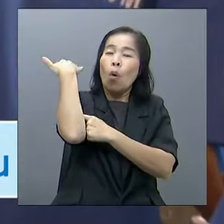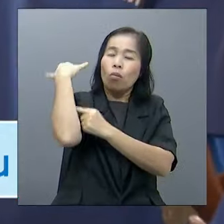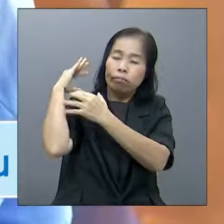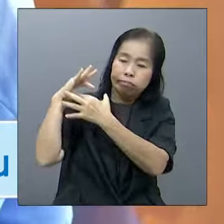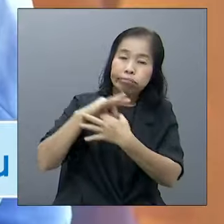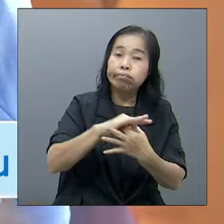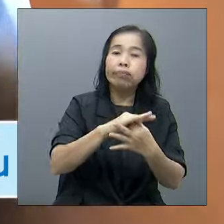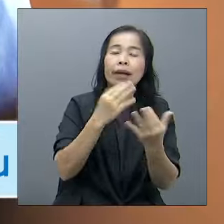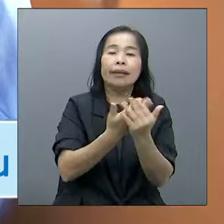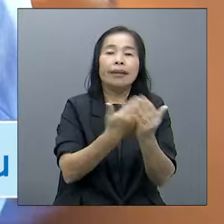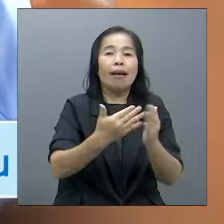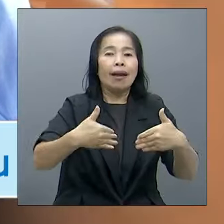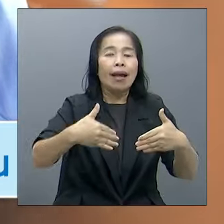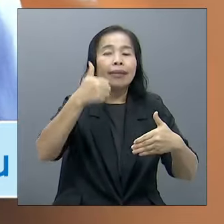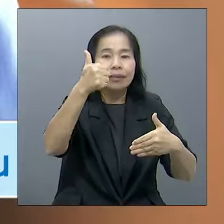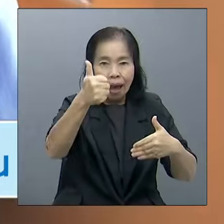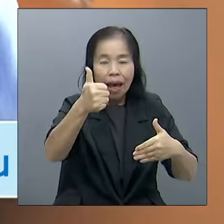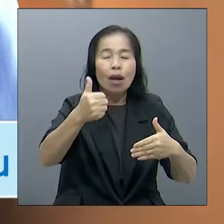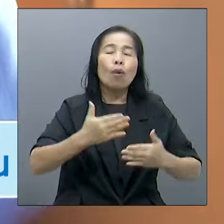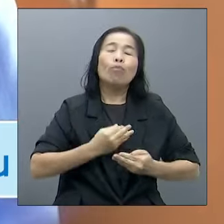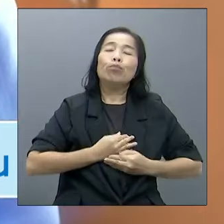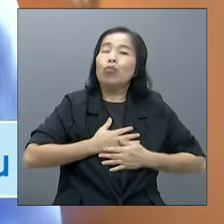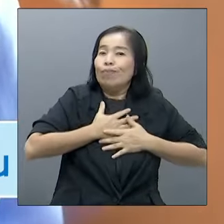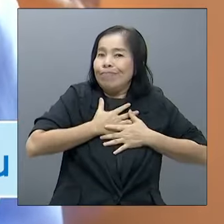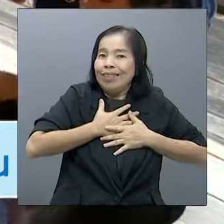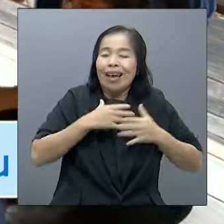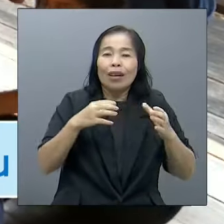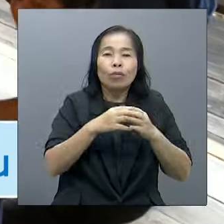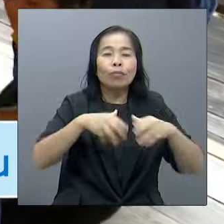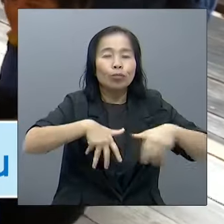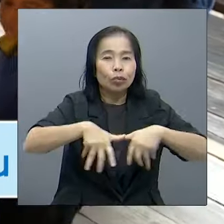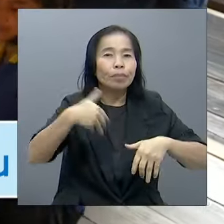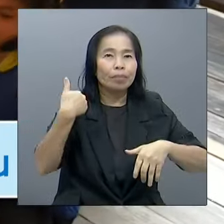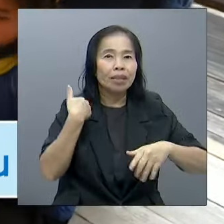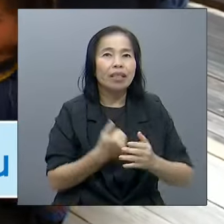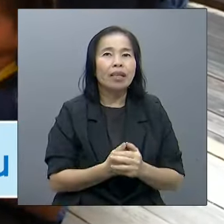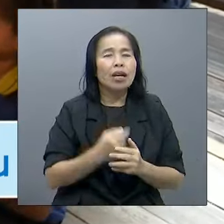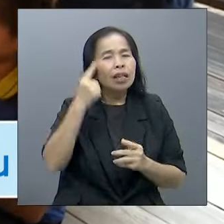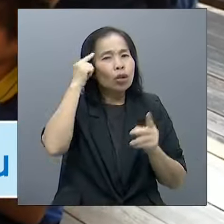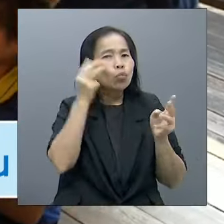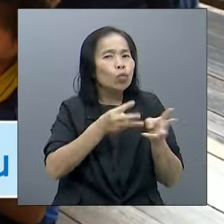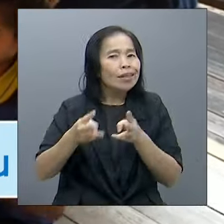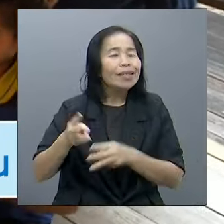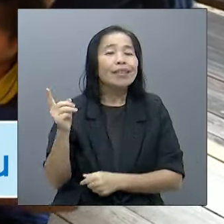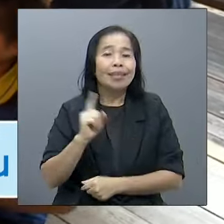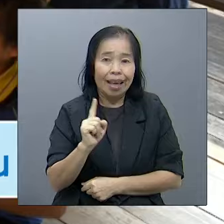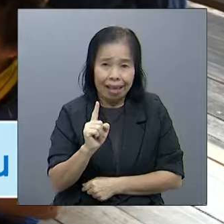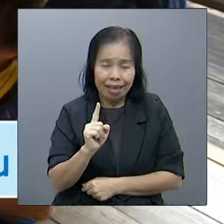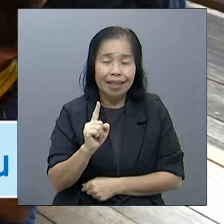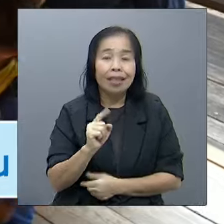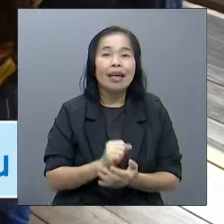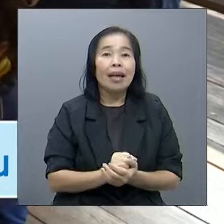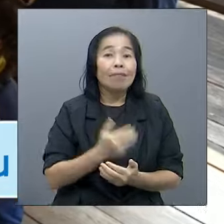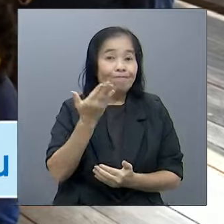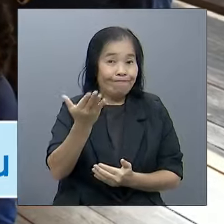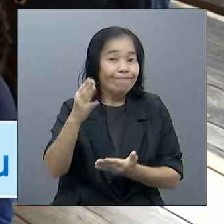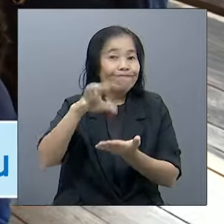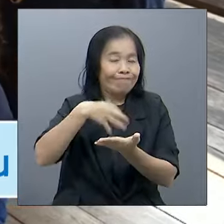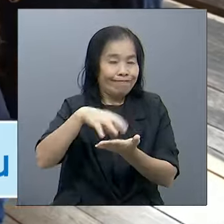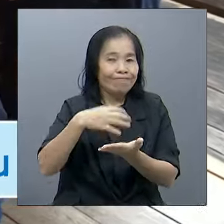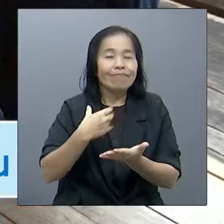ลค่าเป็นทั้งรายได้และความภูมิใจของคนในท้องถิ่นพวกเขามีวิธีคิดและแนวทางการทำงานอย่างไรไปฟังกันค่ะ